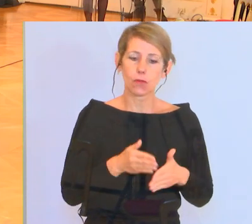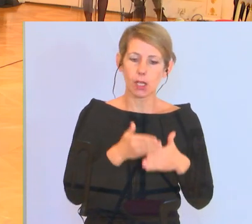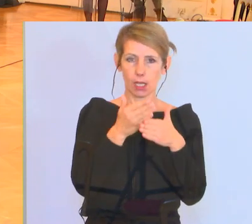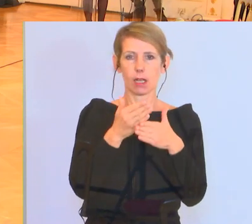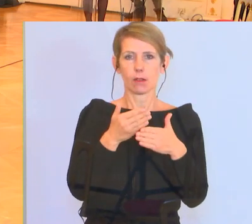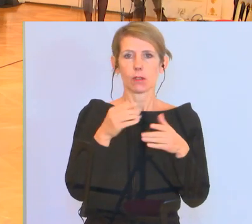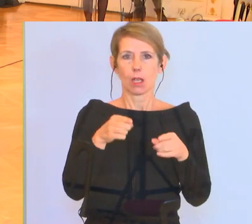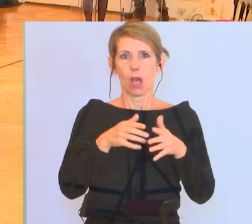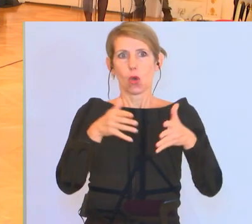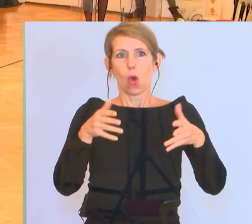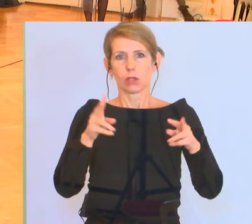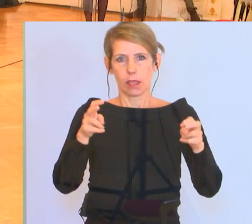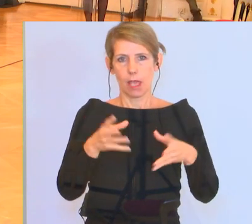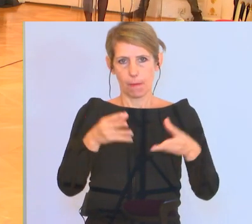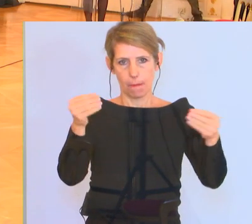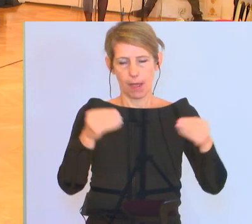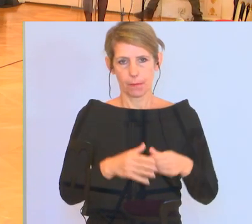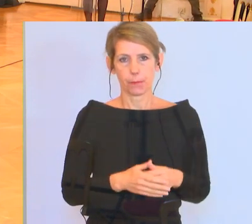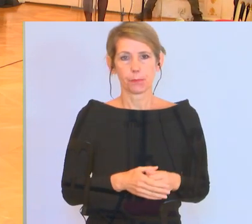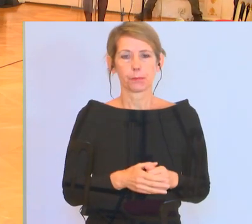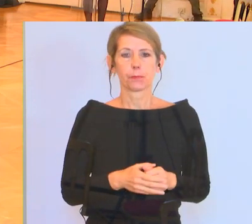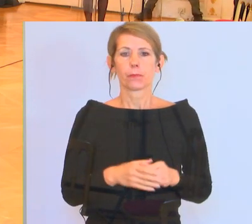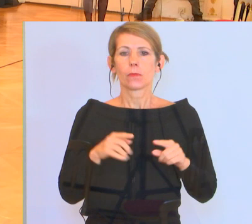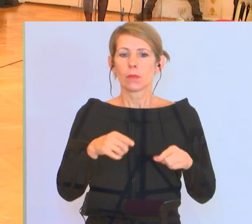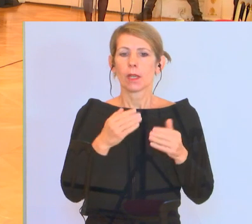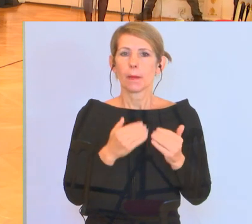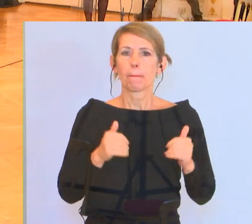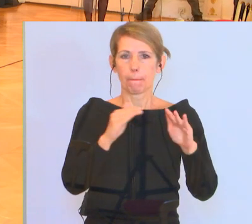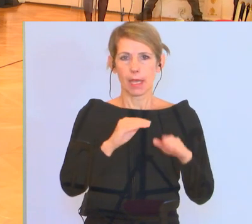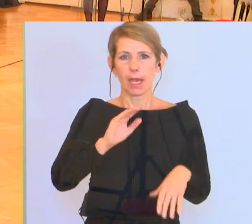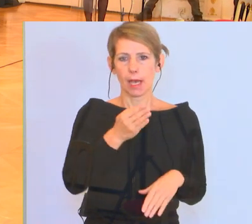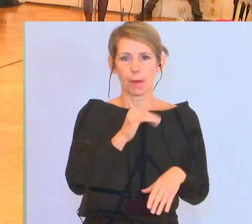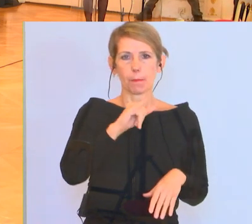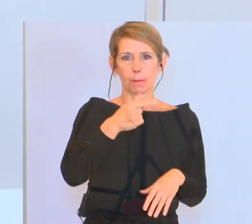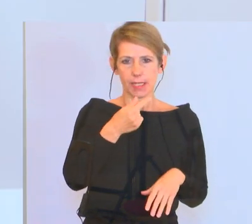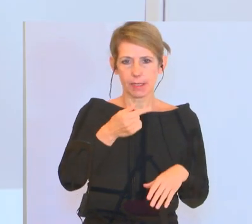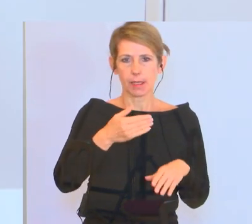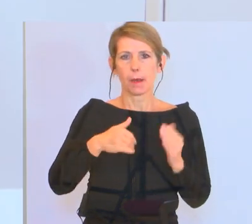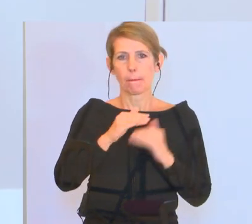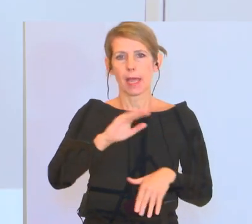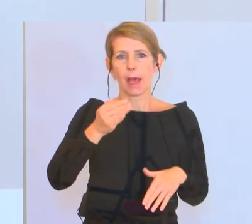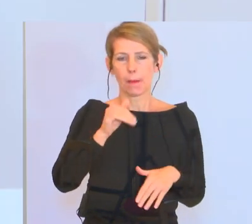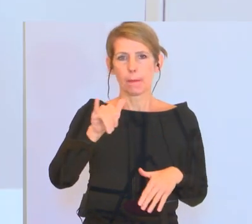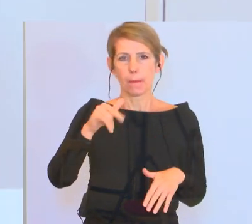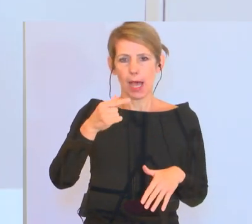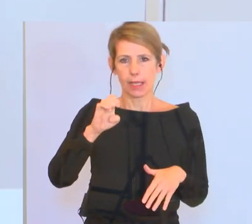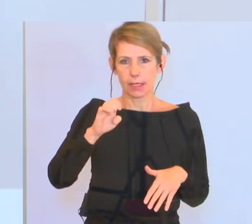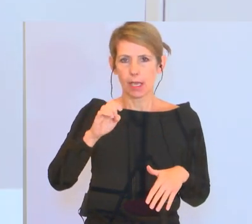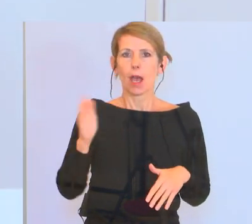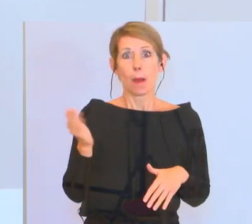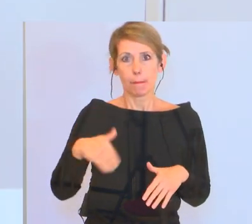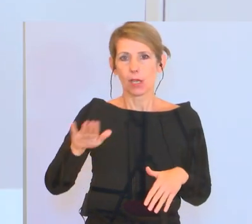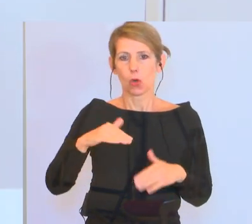dieses große Thema zu lösen. Ganz nach dem Motto, mit mehr Bits und Bytes zu mehr Jobs. Und das zeigt uns auch